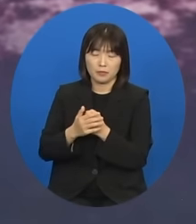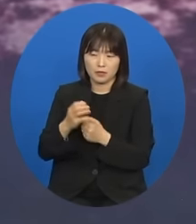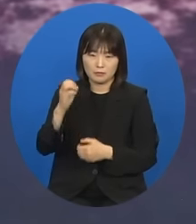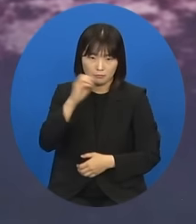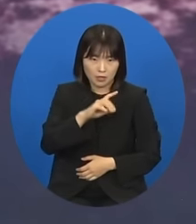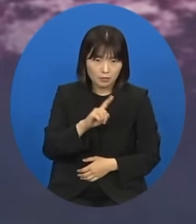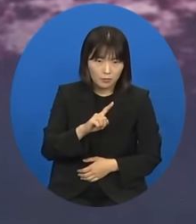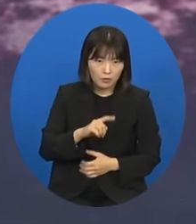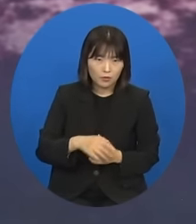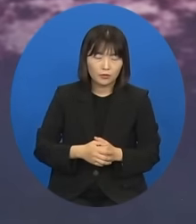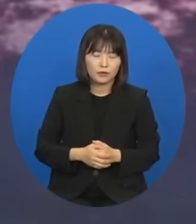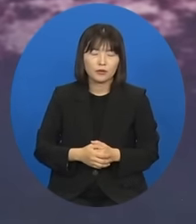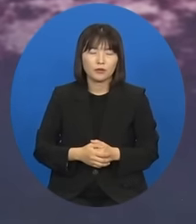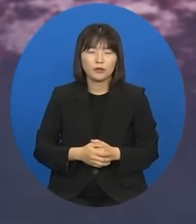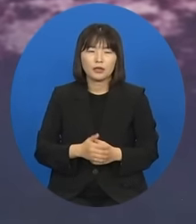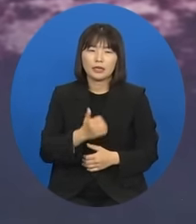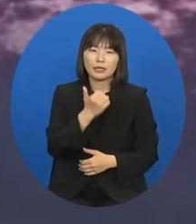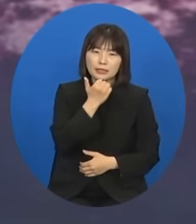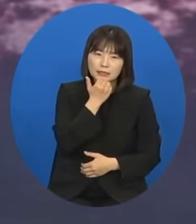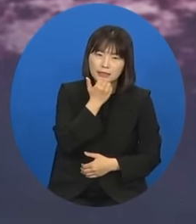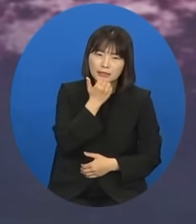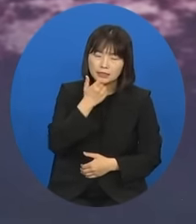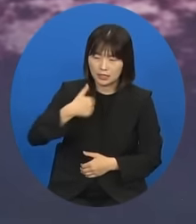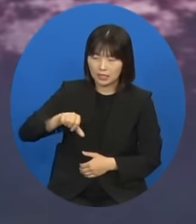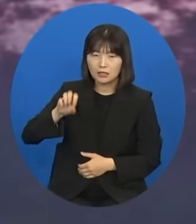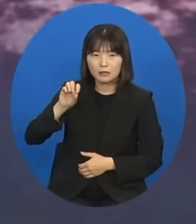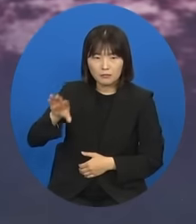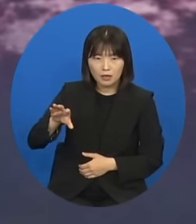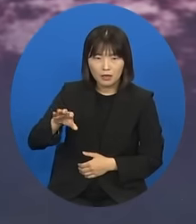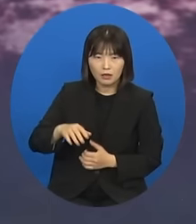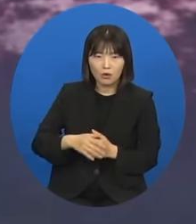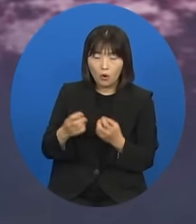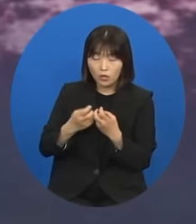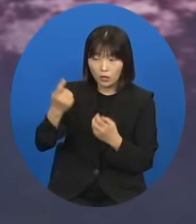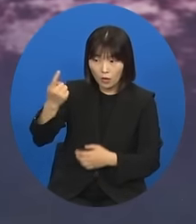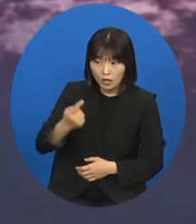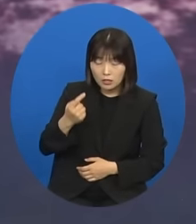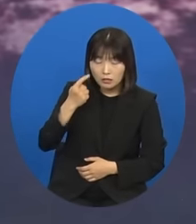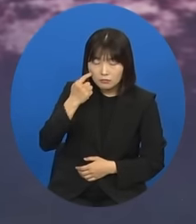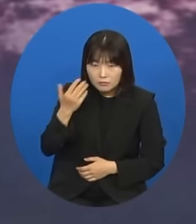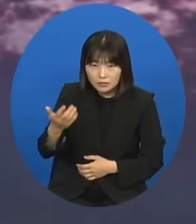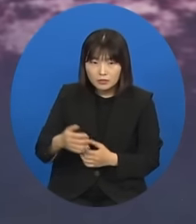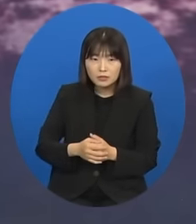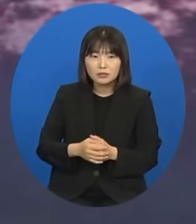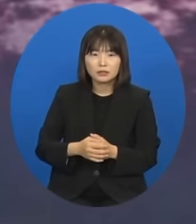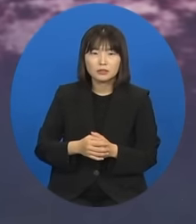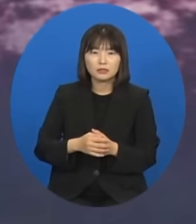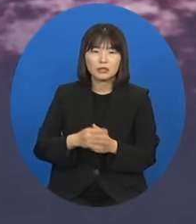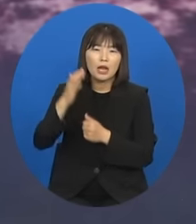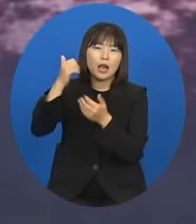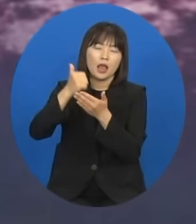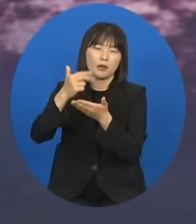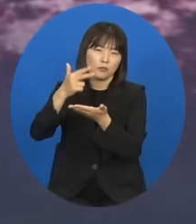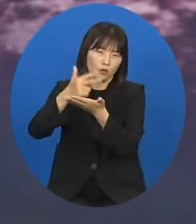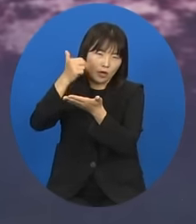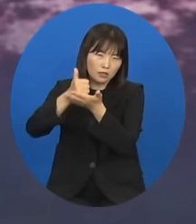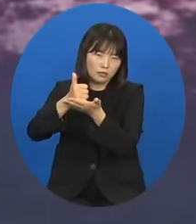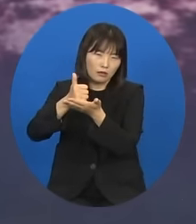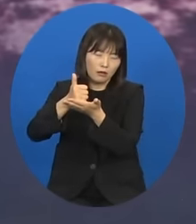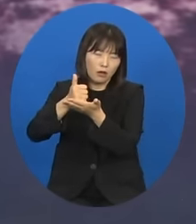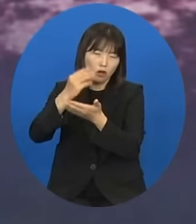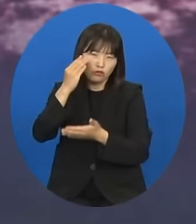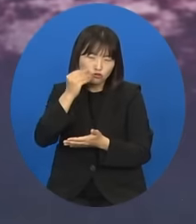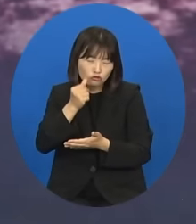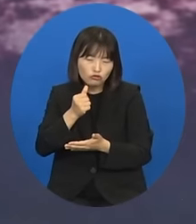20절에 이삭이 그의 아들에게 이 내 아들아 어떻게 왔느냐 했더니 아버지 하나님 여호와께서 나로 순조롭게 다 동물들이